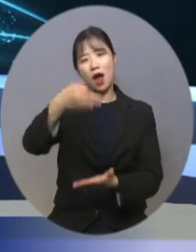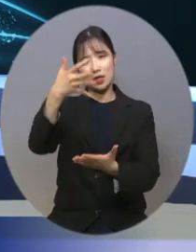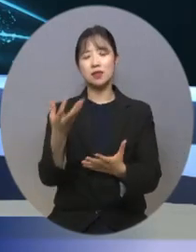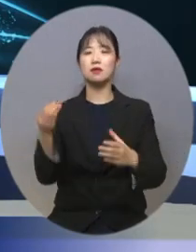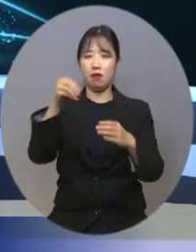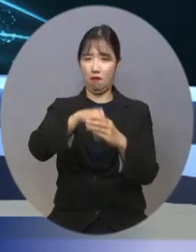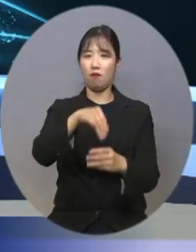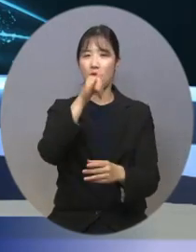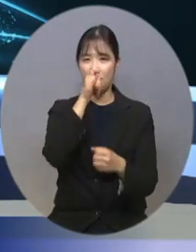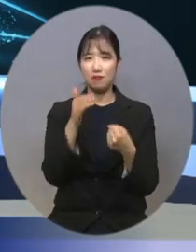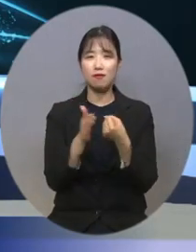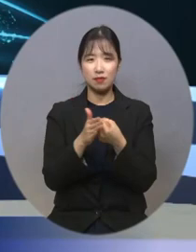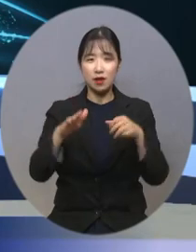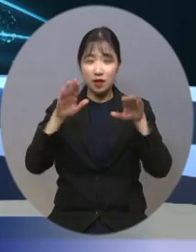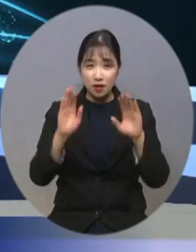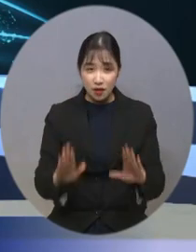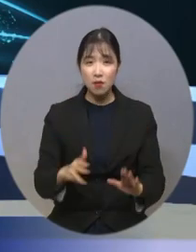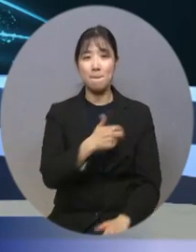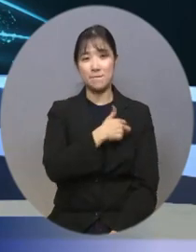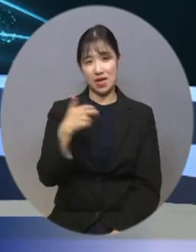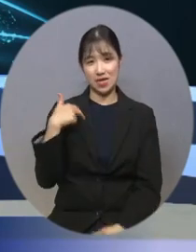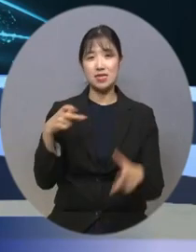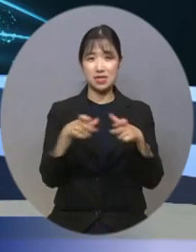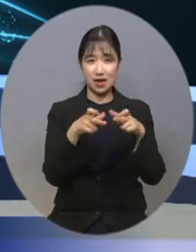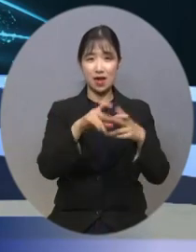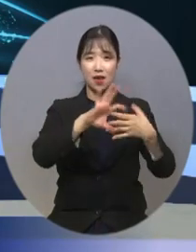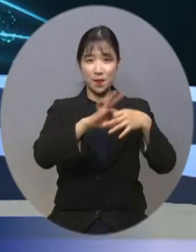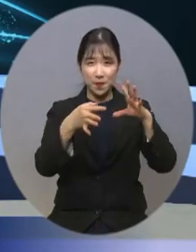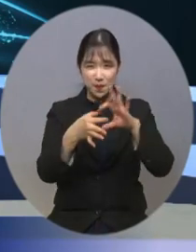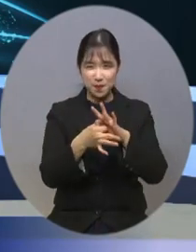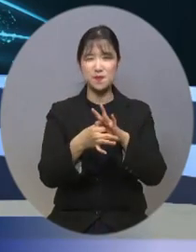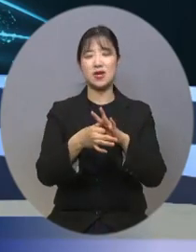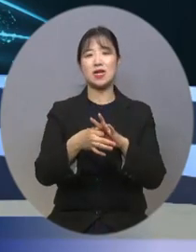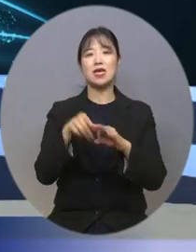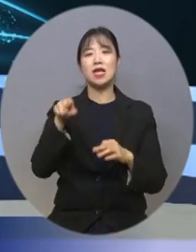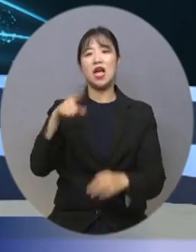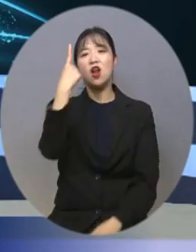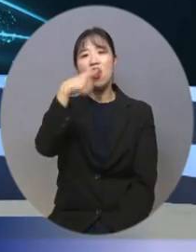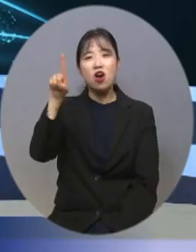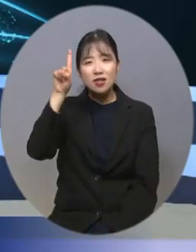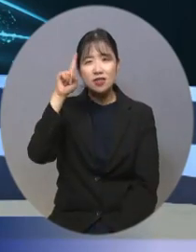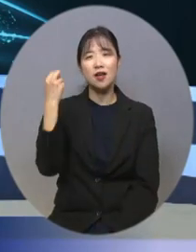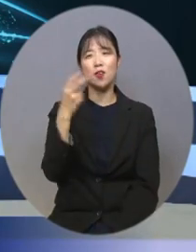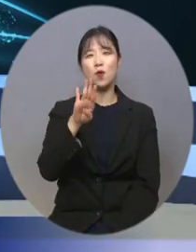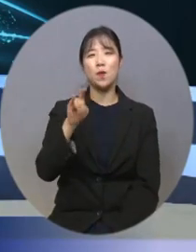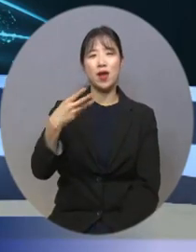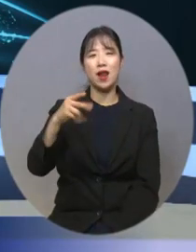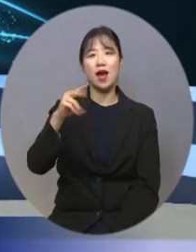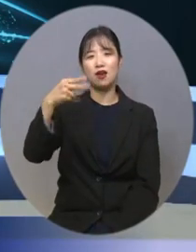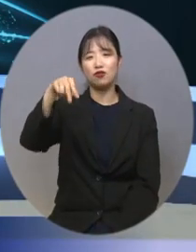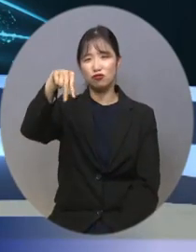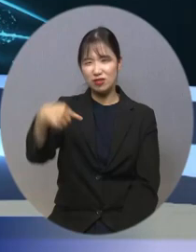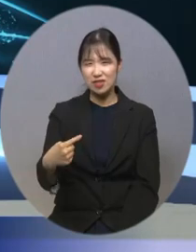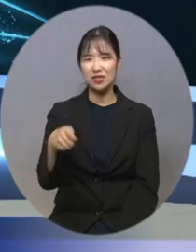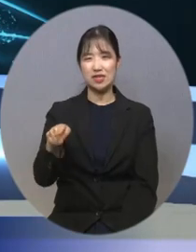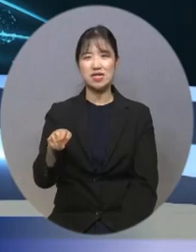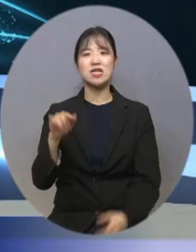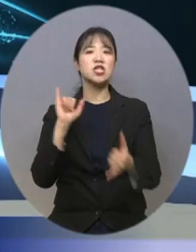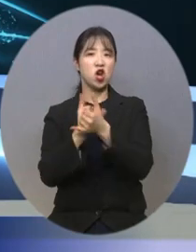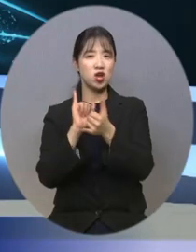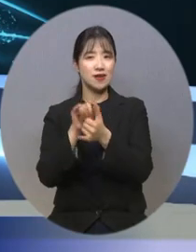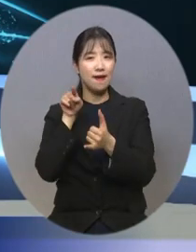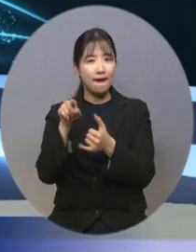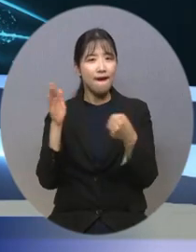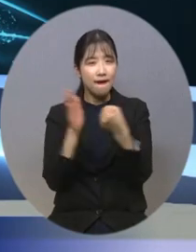있는데요. 따라서 이번 베이징 패럴림픽에서는 지정학적 긴장감을 유발한 러시아와 벨라루스 출전이